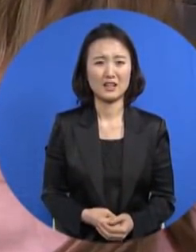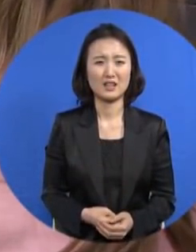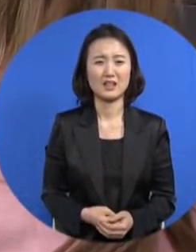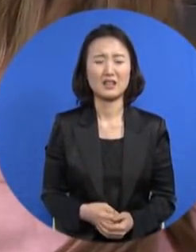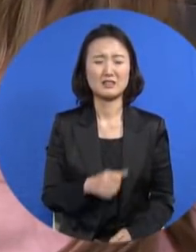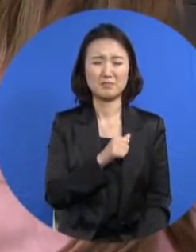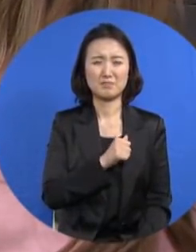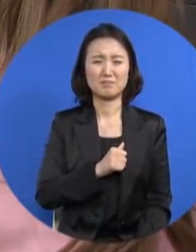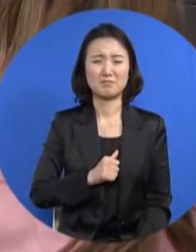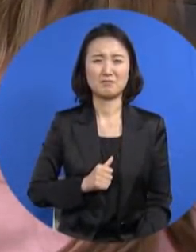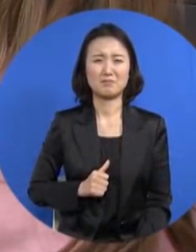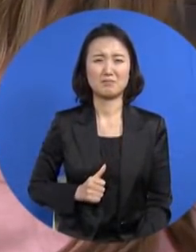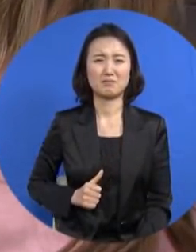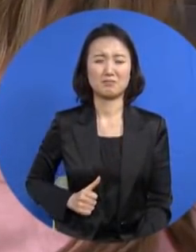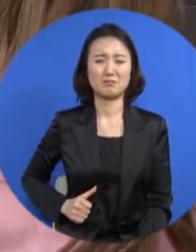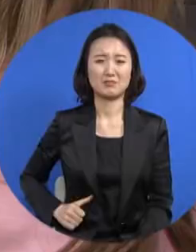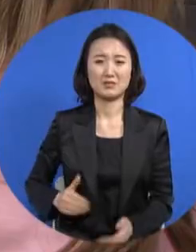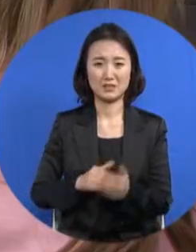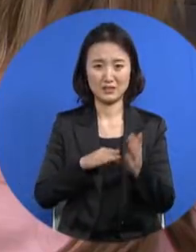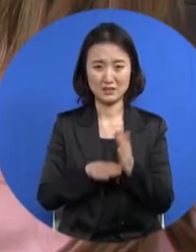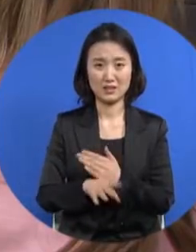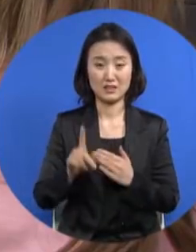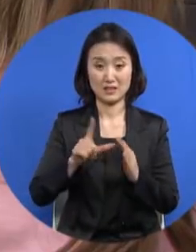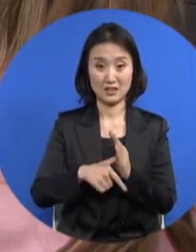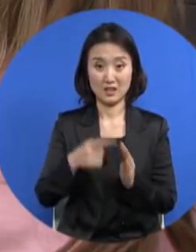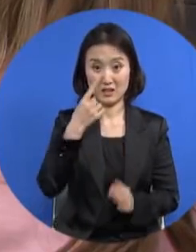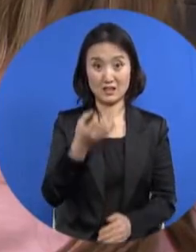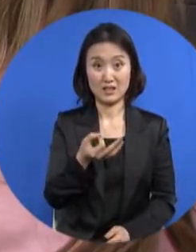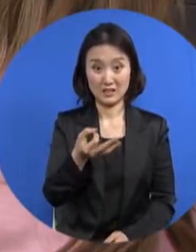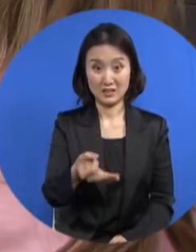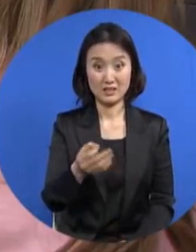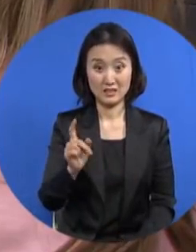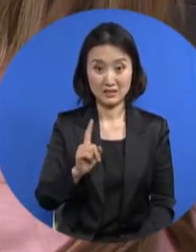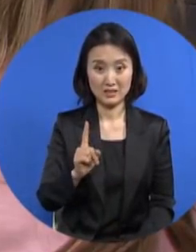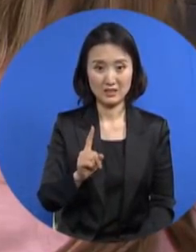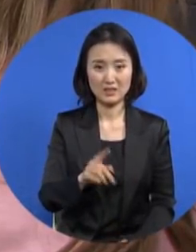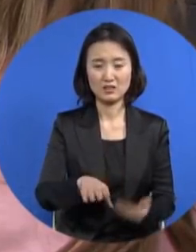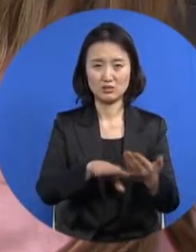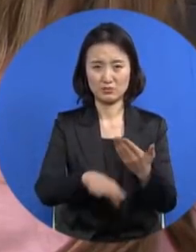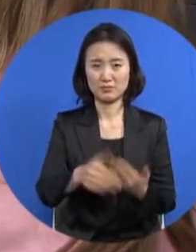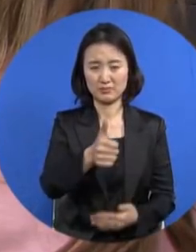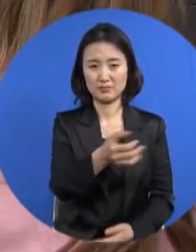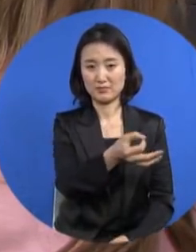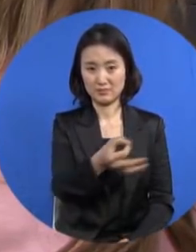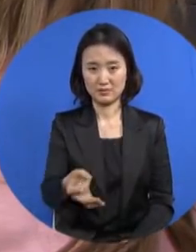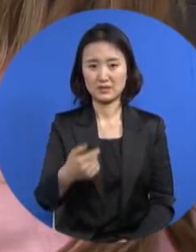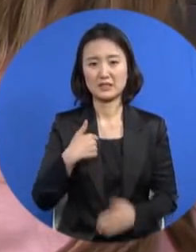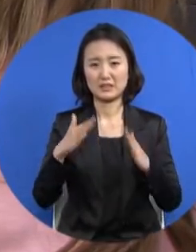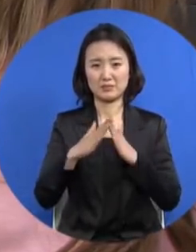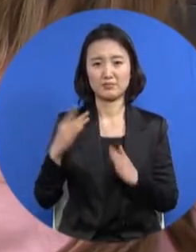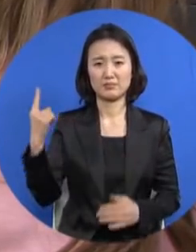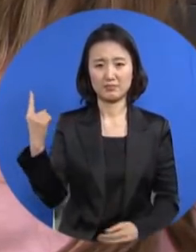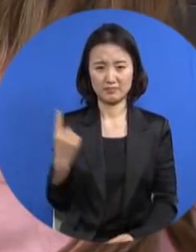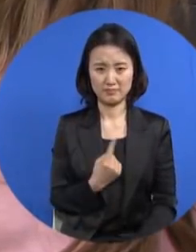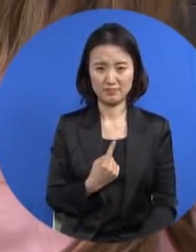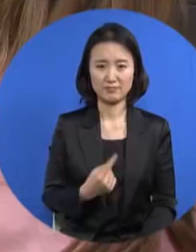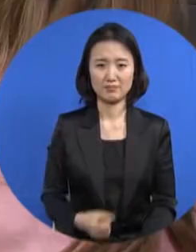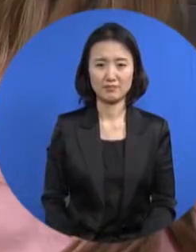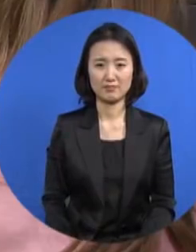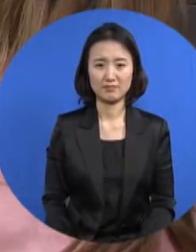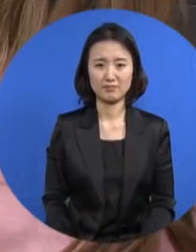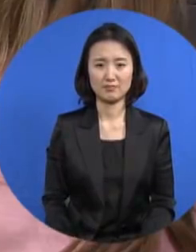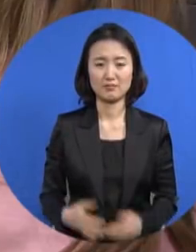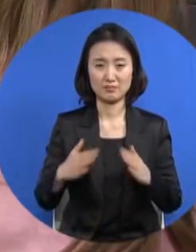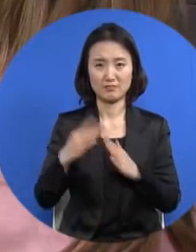민그적댔죠. 그리고 나서 결국은 그 커피값을 그 후배가 내고 저는 집에 왔어요. 집에 와서